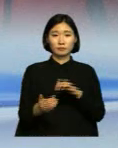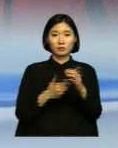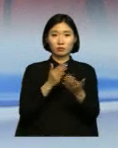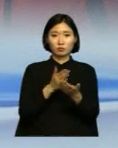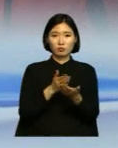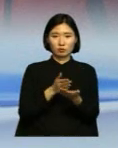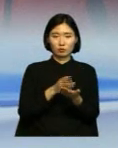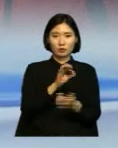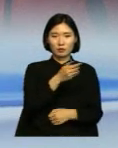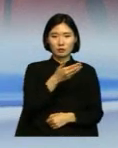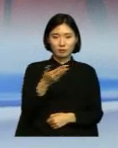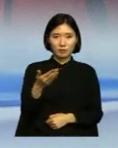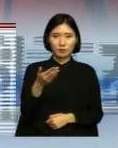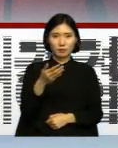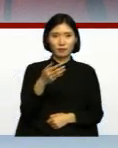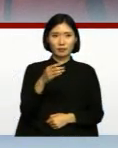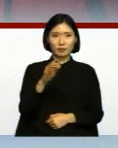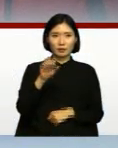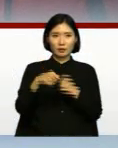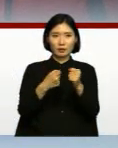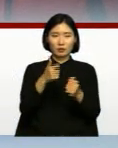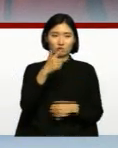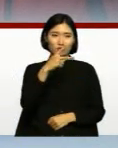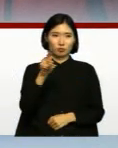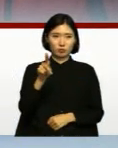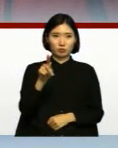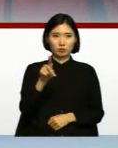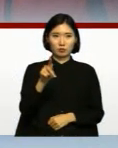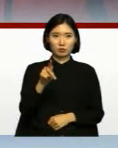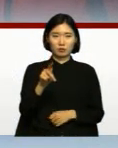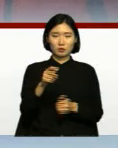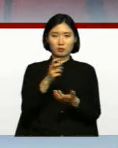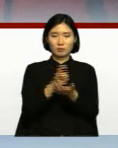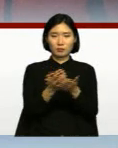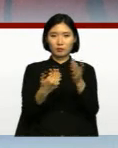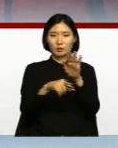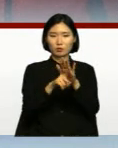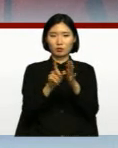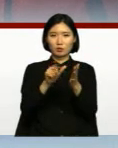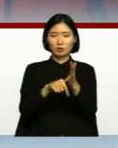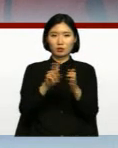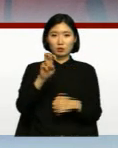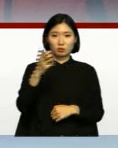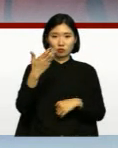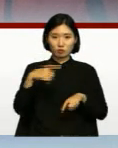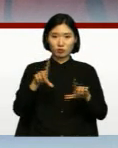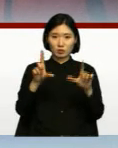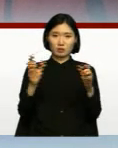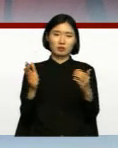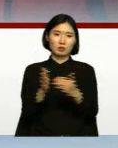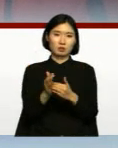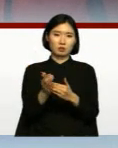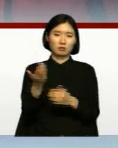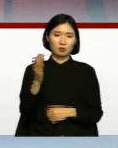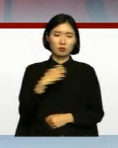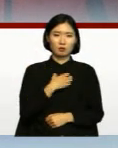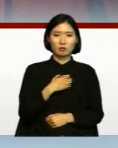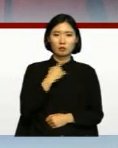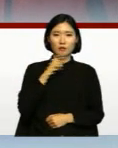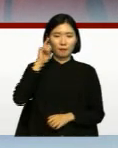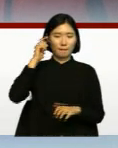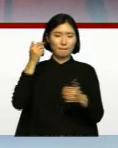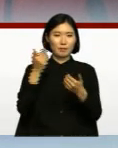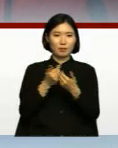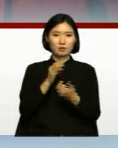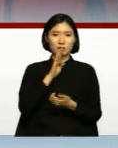앞서 보신 양평군의 가축 분뇨 관리에 관한 조례의 입법 예고 기간은 지난달 29일까지였는데요. 우려했던